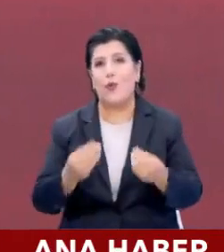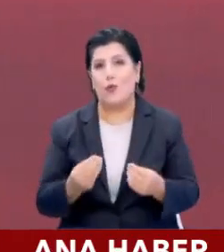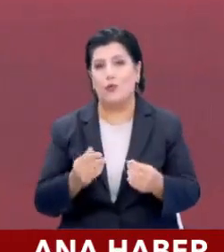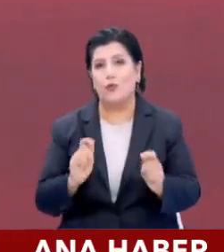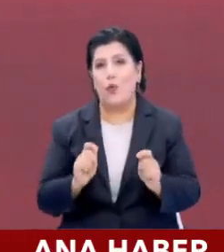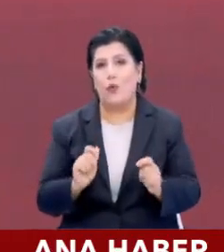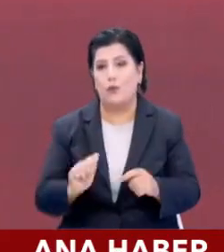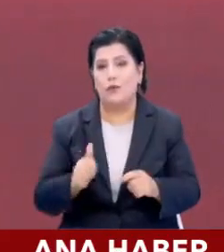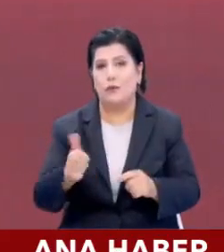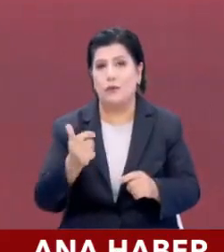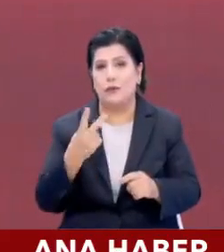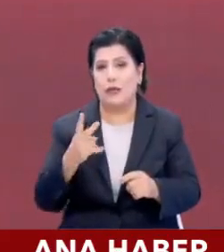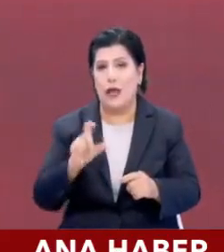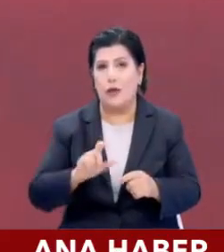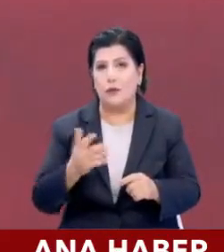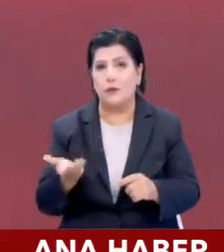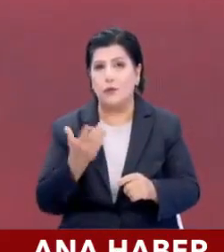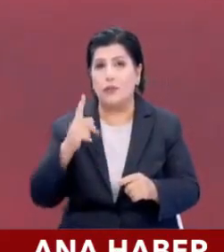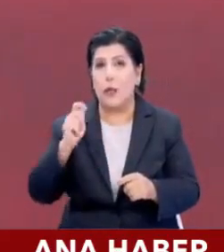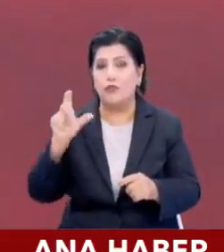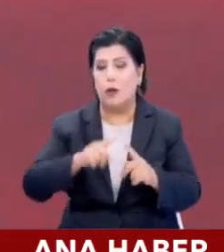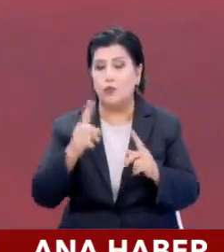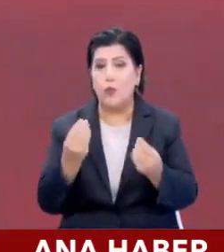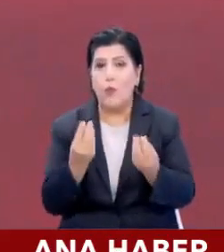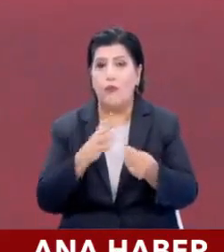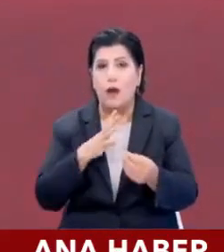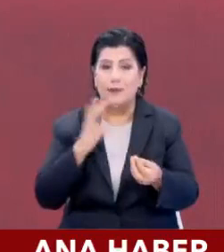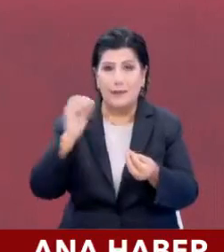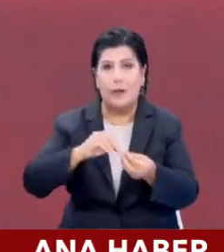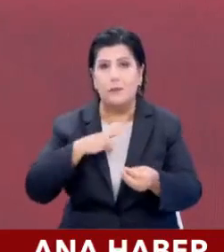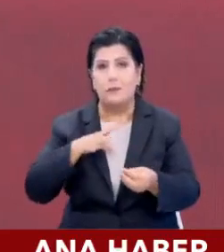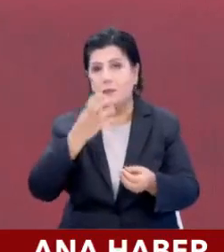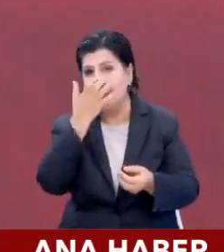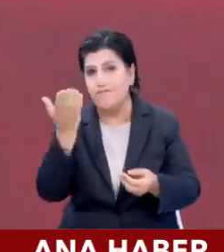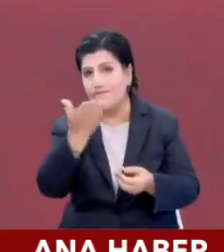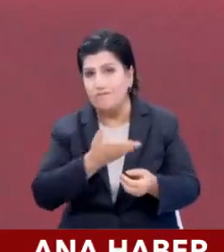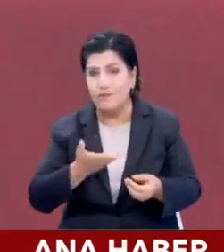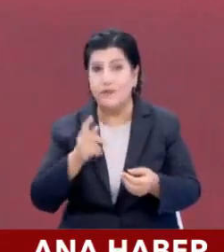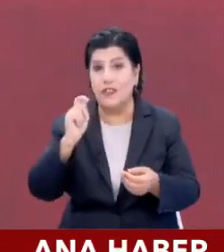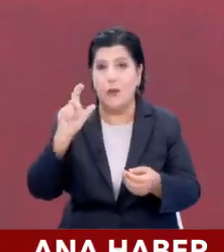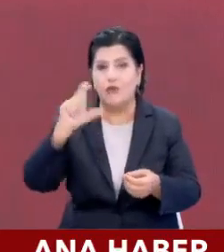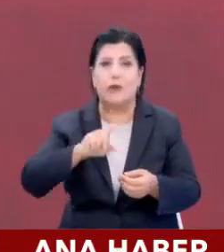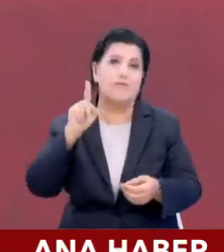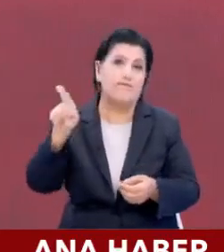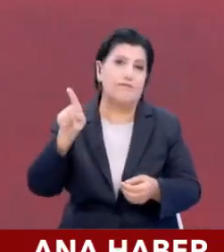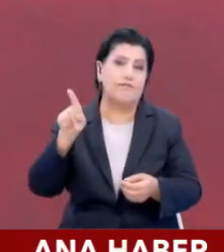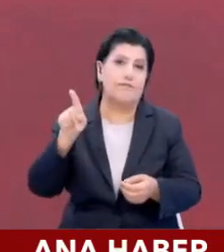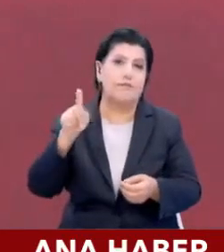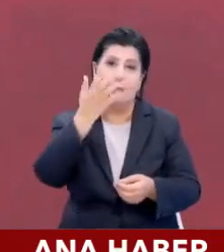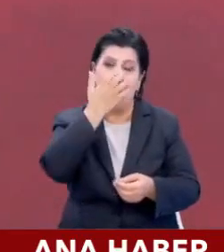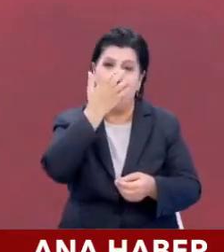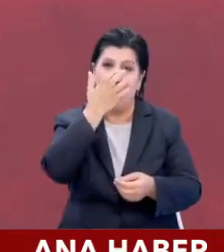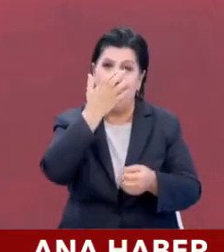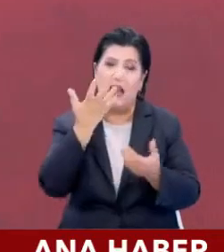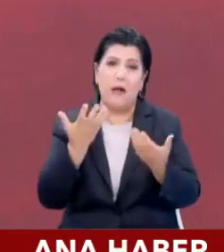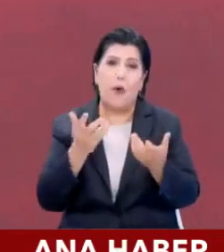zor koşullar malumunuz Türkiye'de de geçim koşulları eleyeli büyük şeylerdir böyle beklentileri var ama temmuzu temmuzu